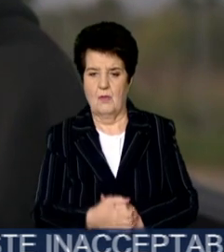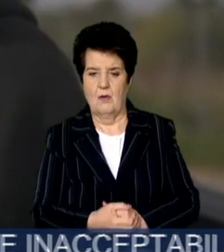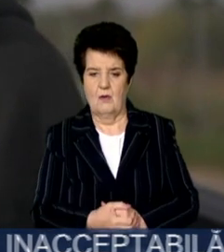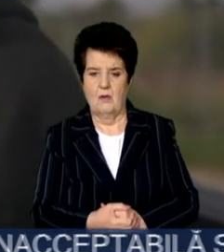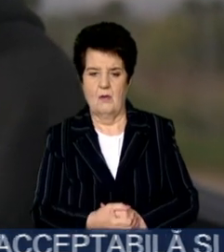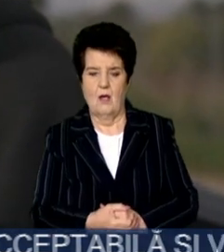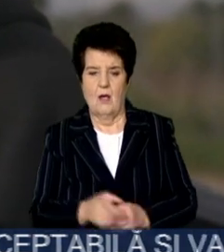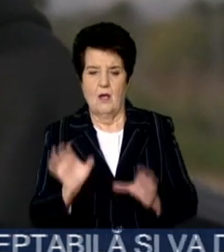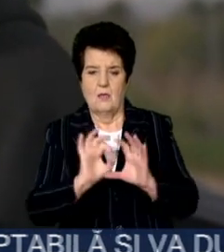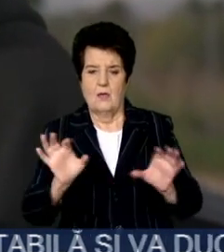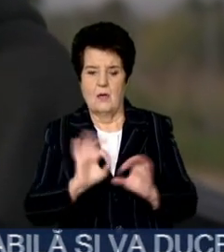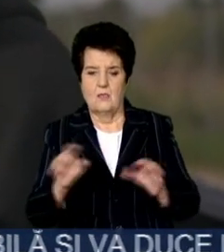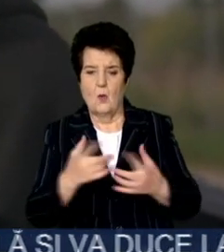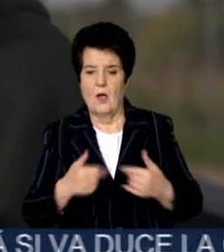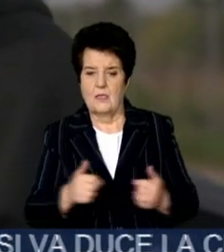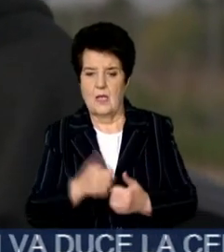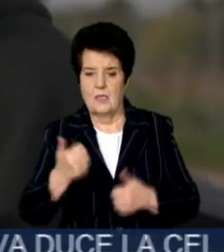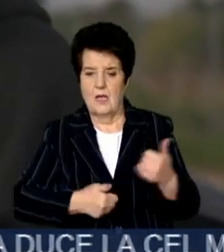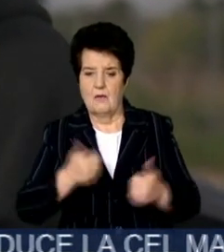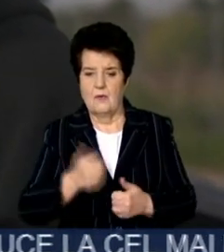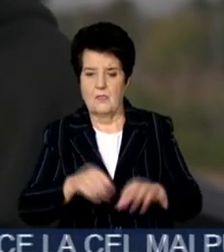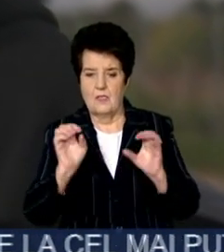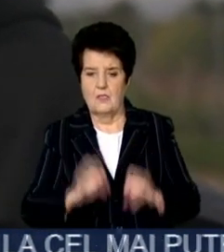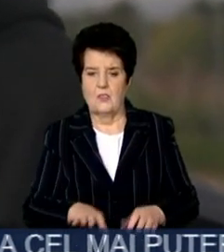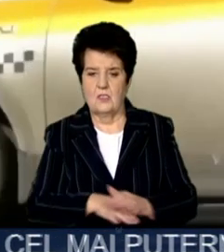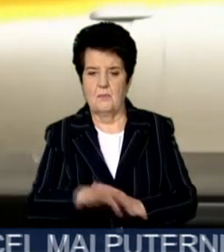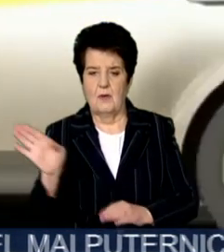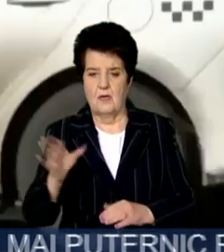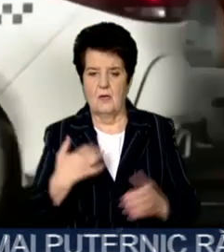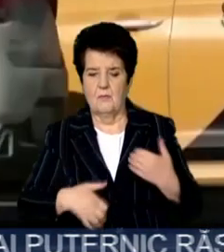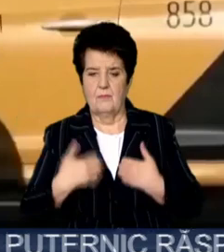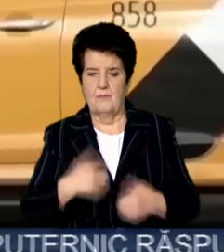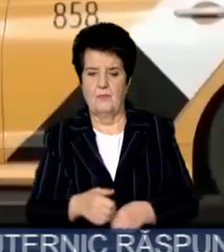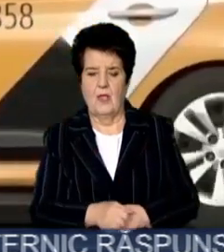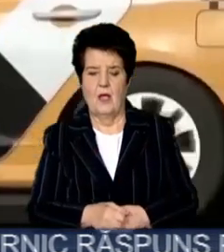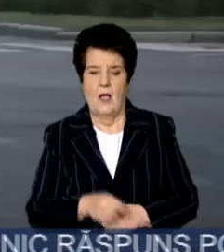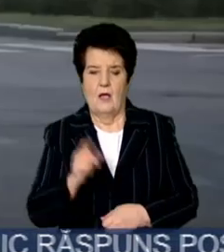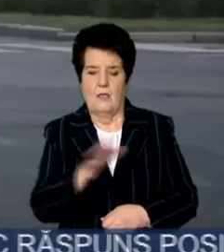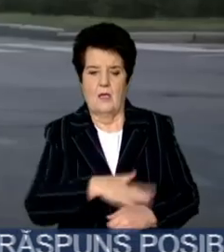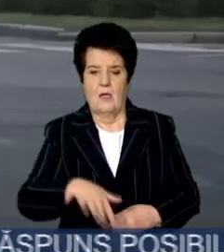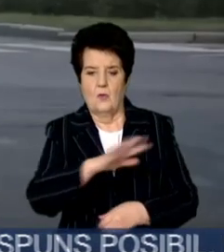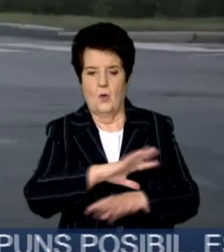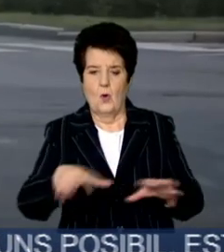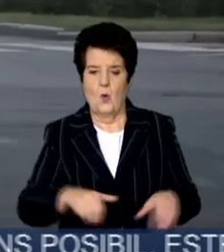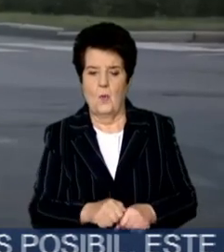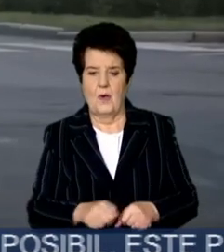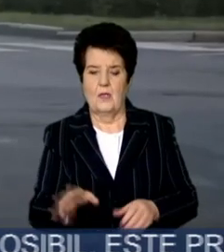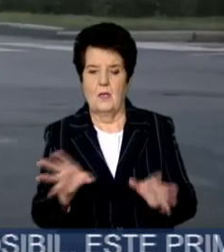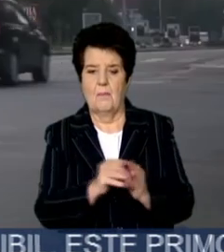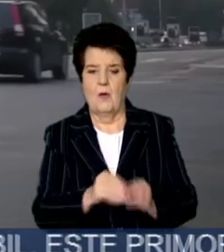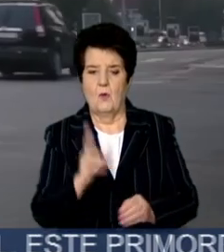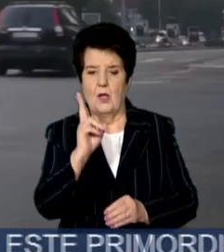din cauza că au organizat referendumuri am decis să plecăm în grabă potrivit unor surse teritoriile ocupate împreună cu